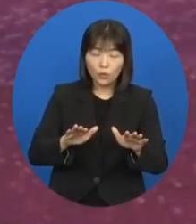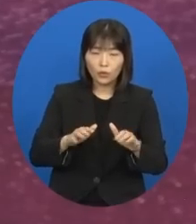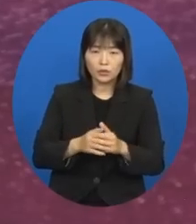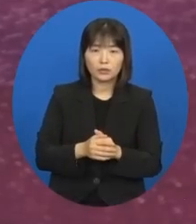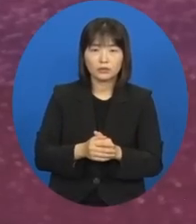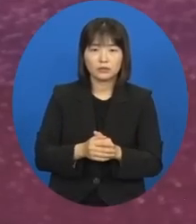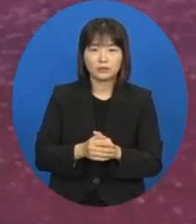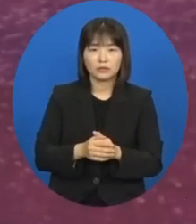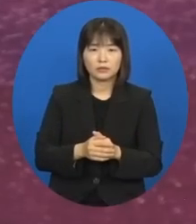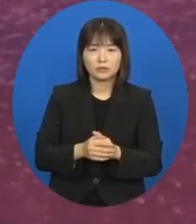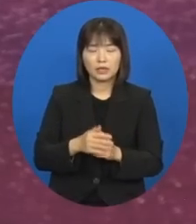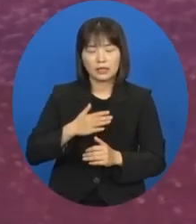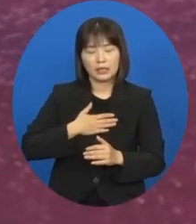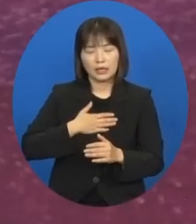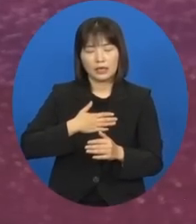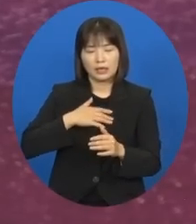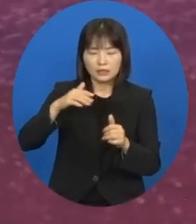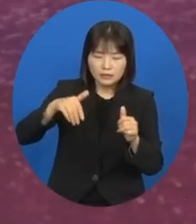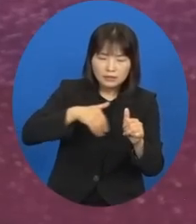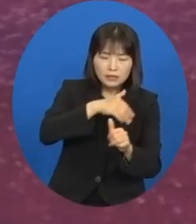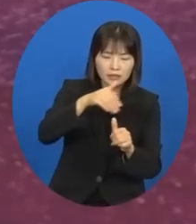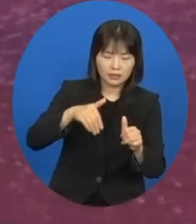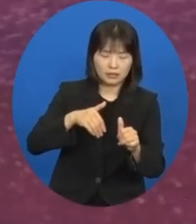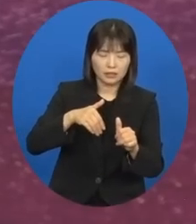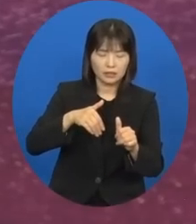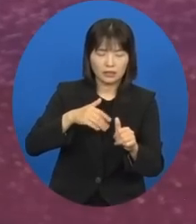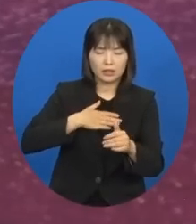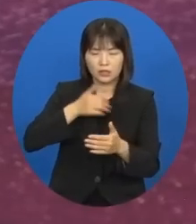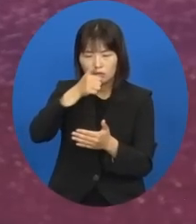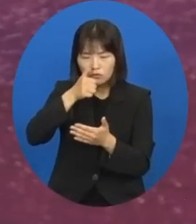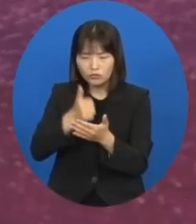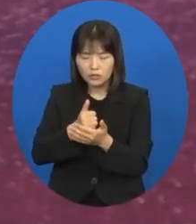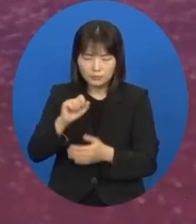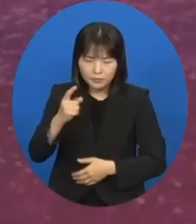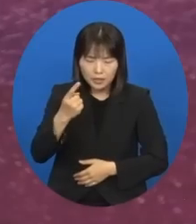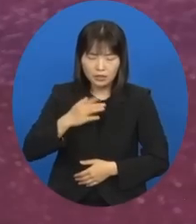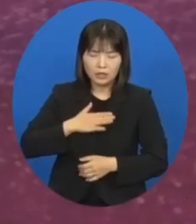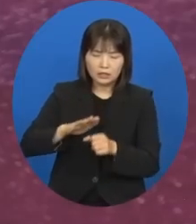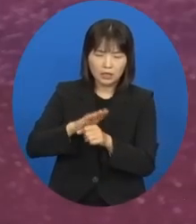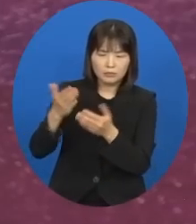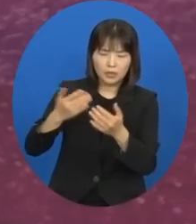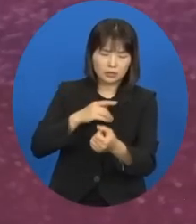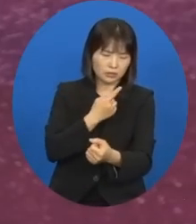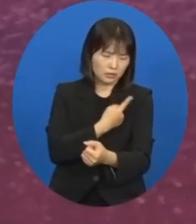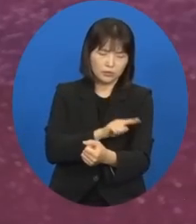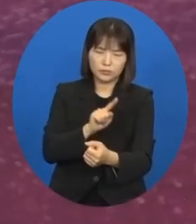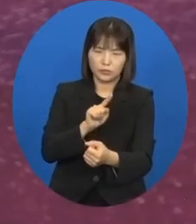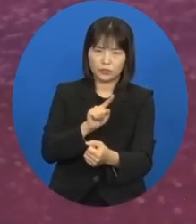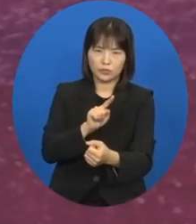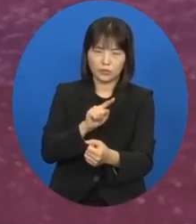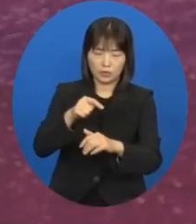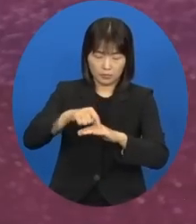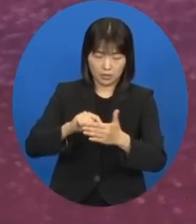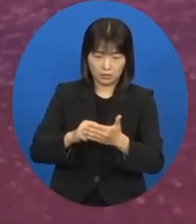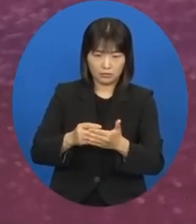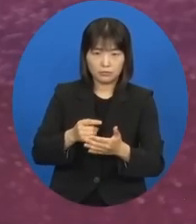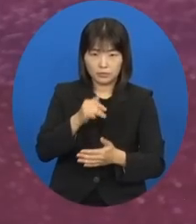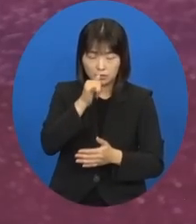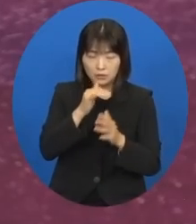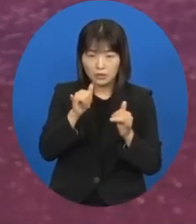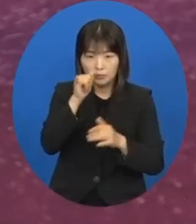형편과 나의 상황과 나의 죄로 인하여 나는 사랑받을 자격 없어 그런 마음 가진 분